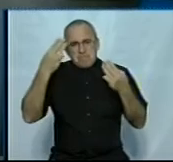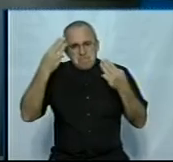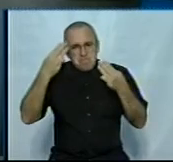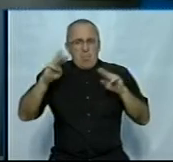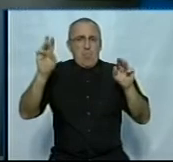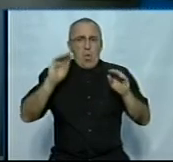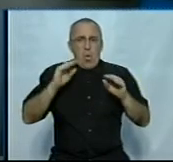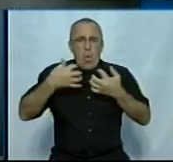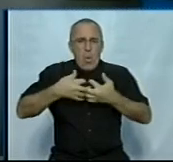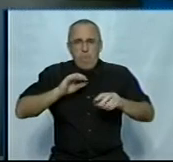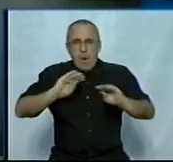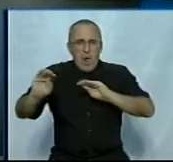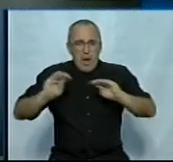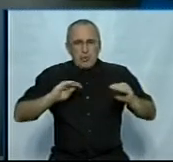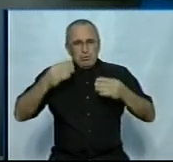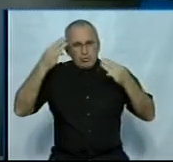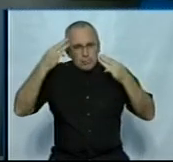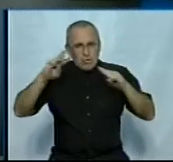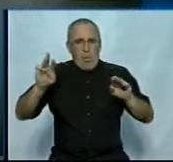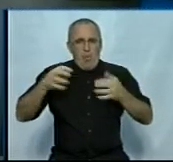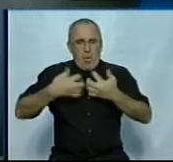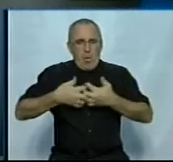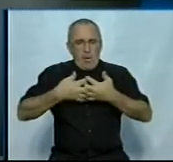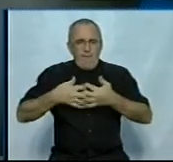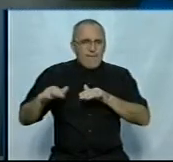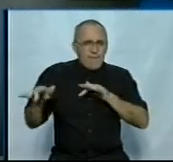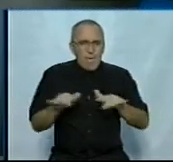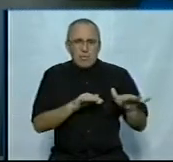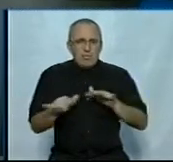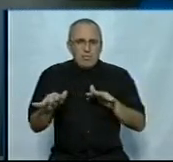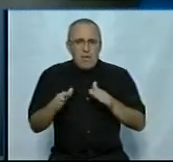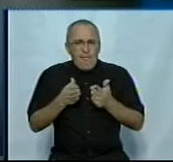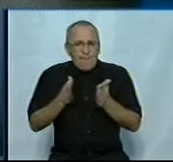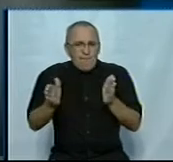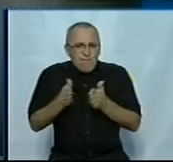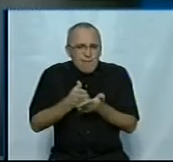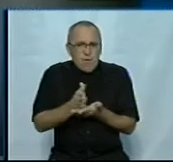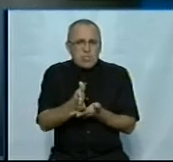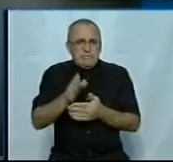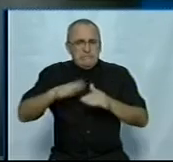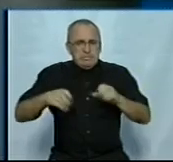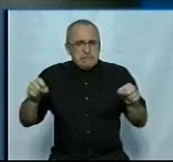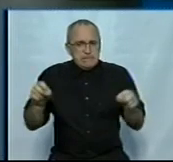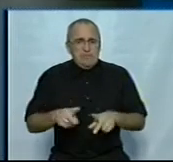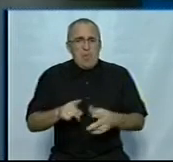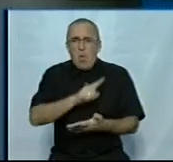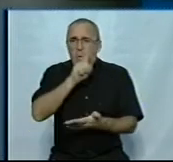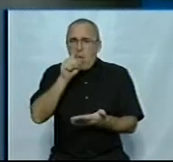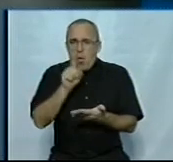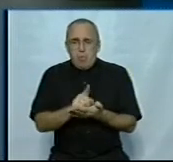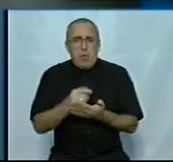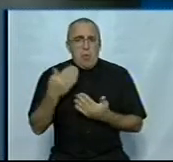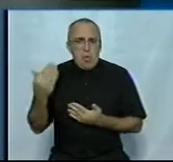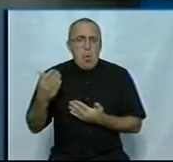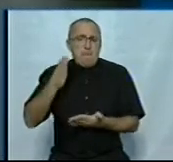модерновіше обладнання, сучасніше обладнання, функціональне, вузькоспеціалізоване, і ми обов'язково будемо